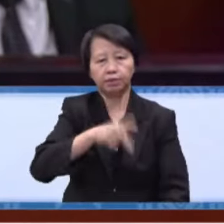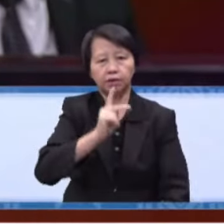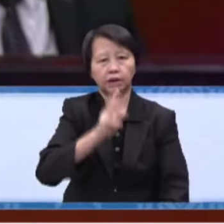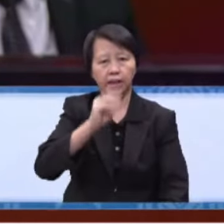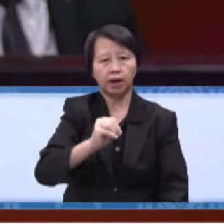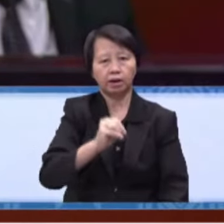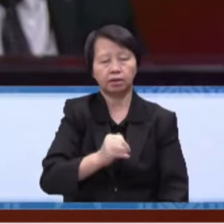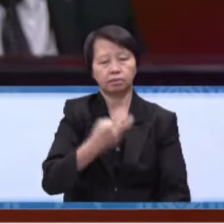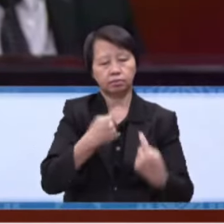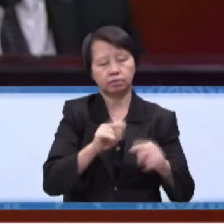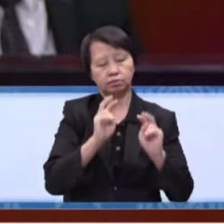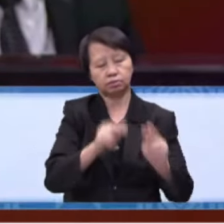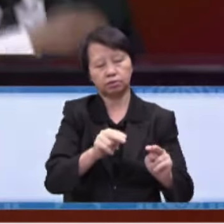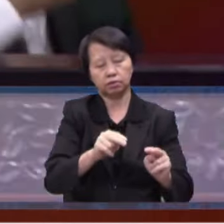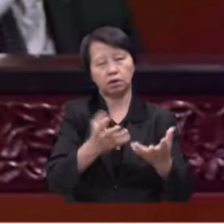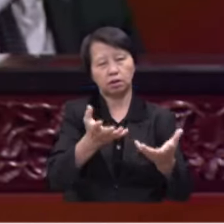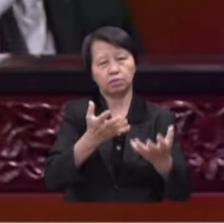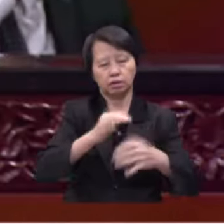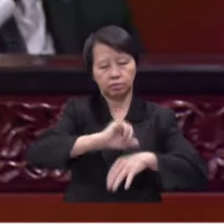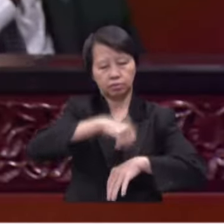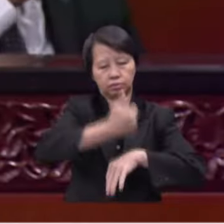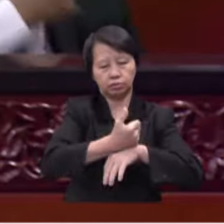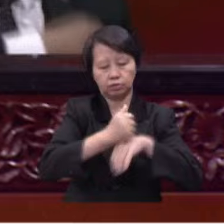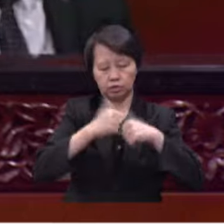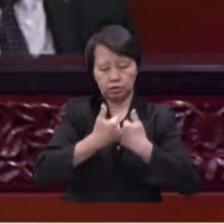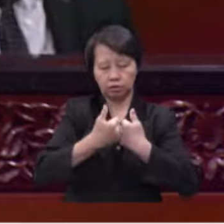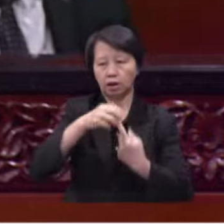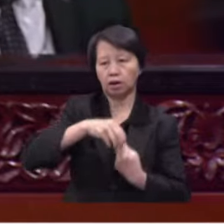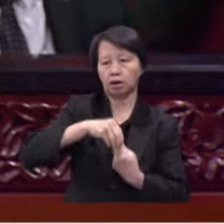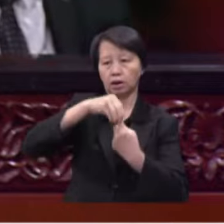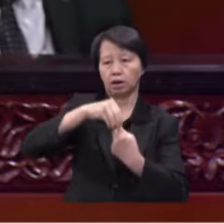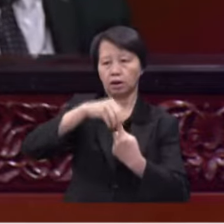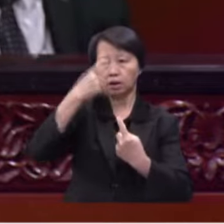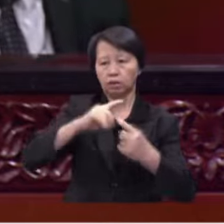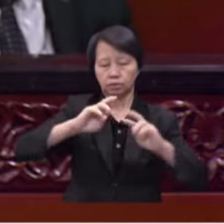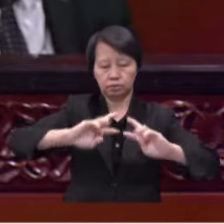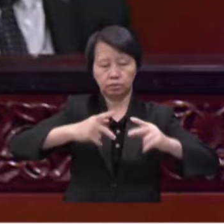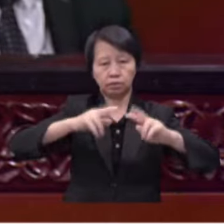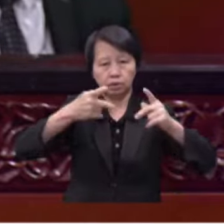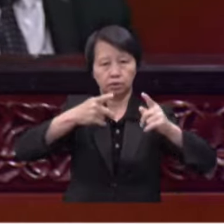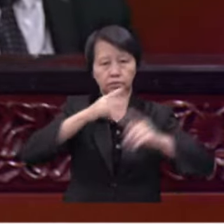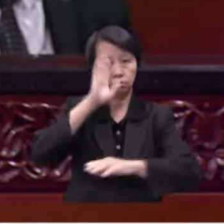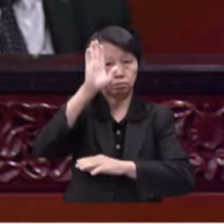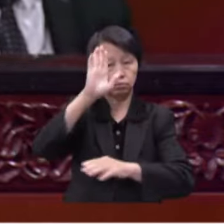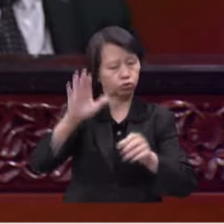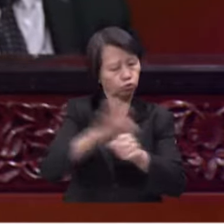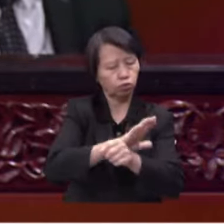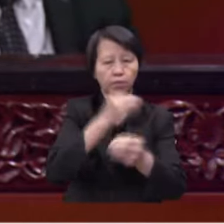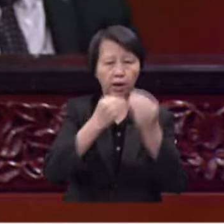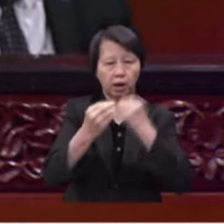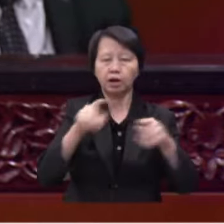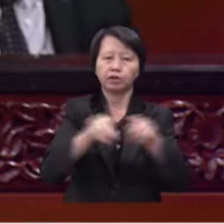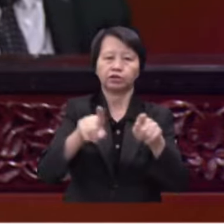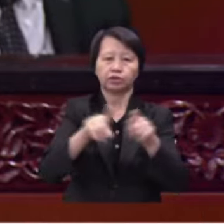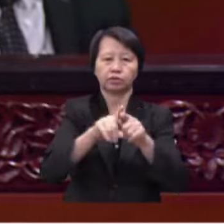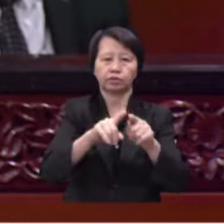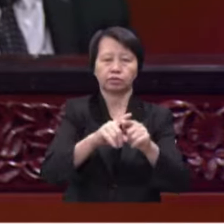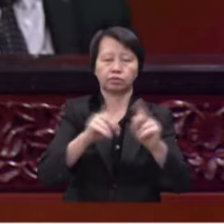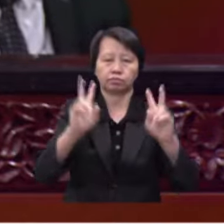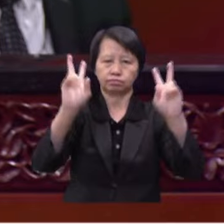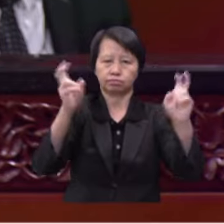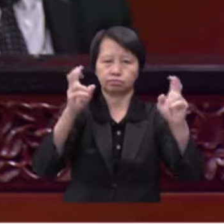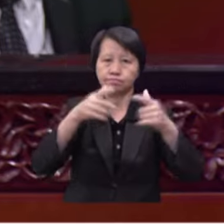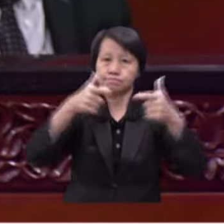peneliti hasrat penebuhan agensi khusus bagi meningkatkan keterjaminan makanan sebagai acuanta